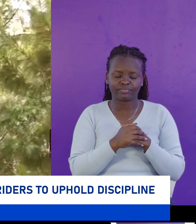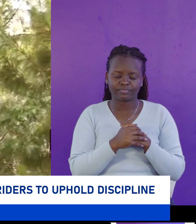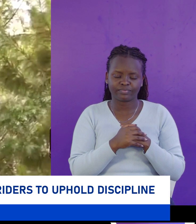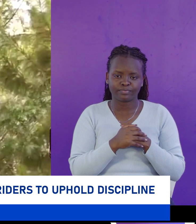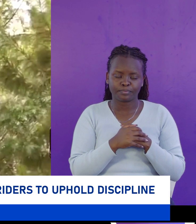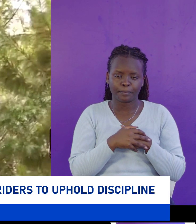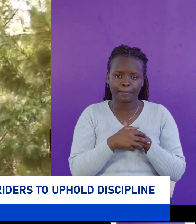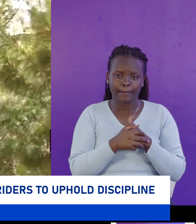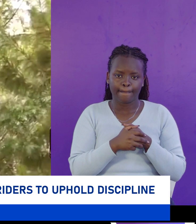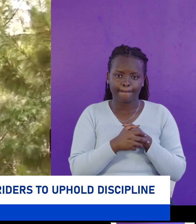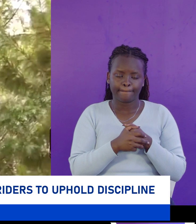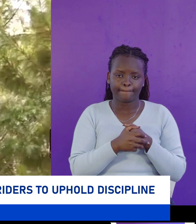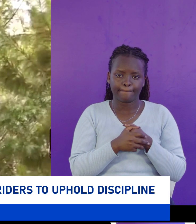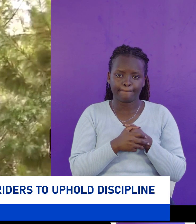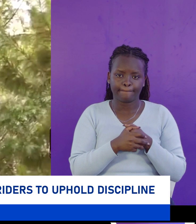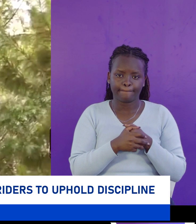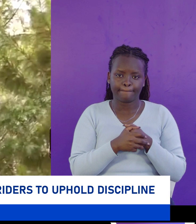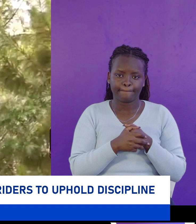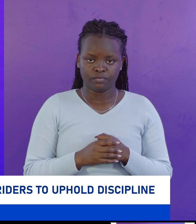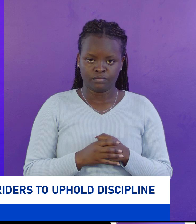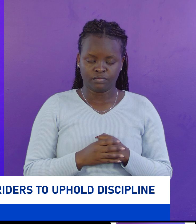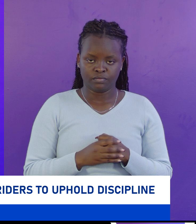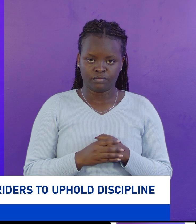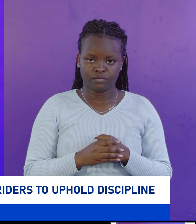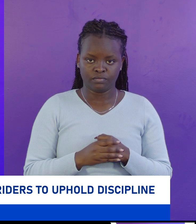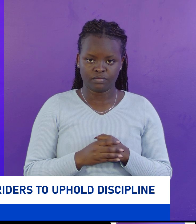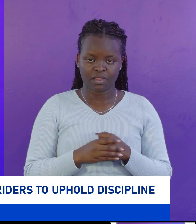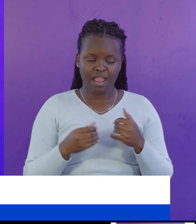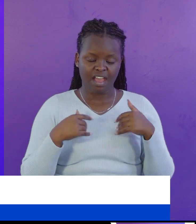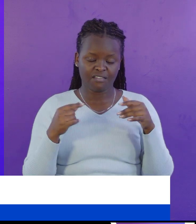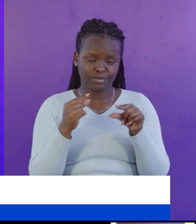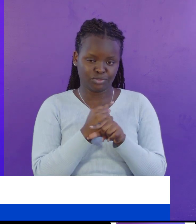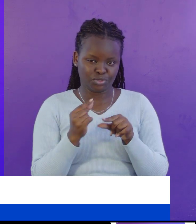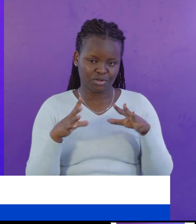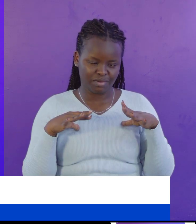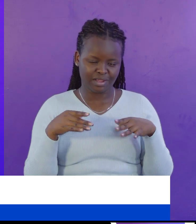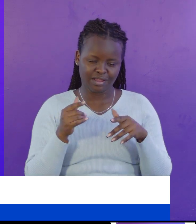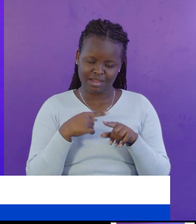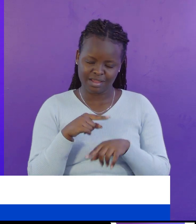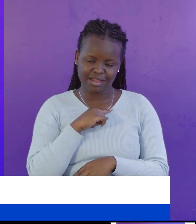Let's take a short break. We'll be right back.